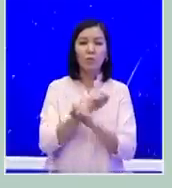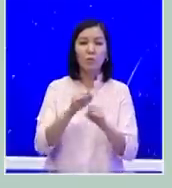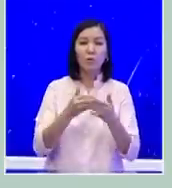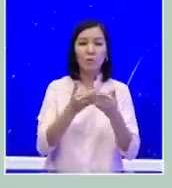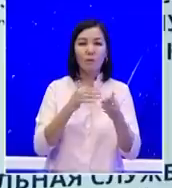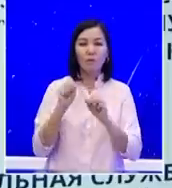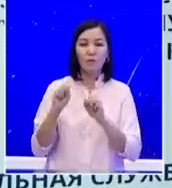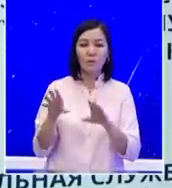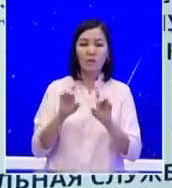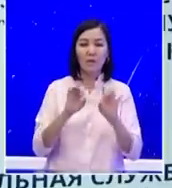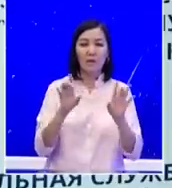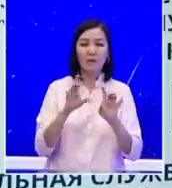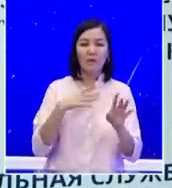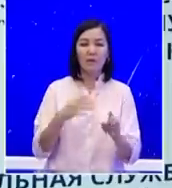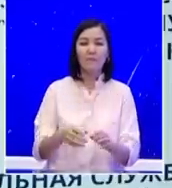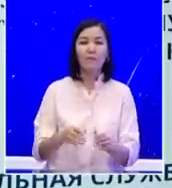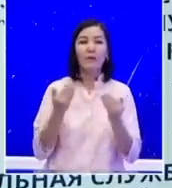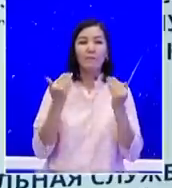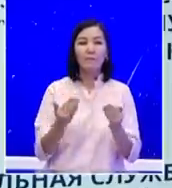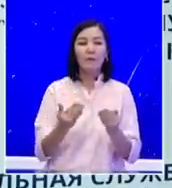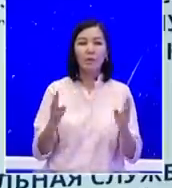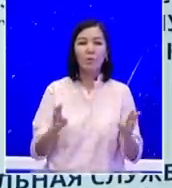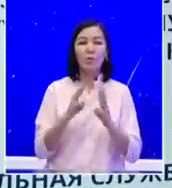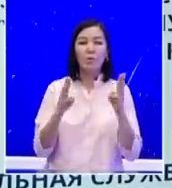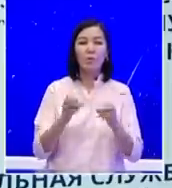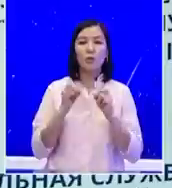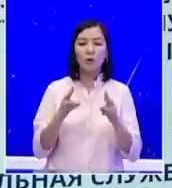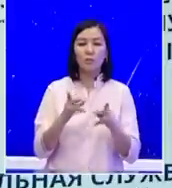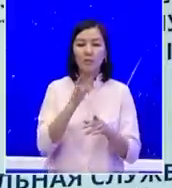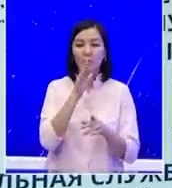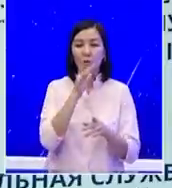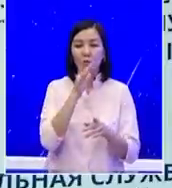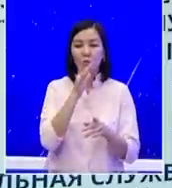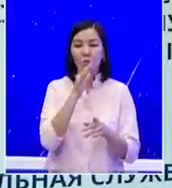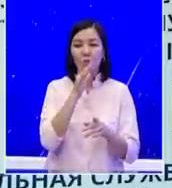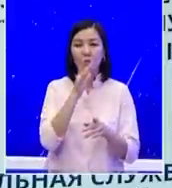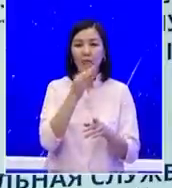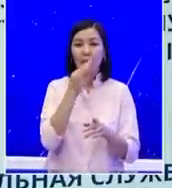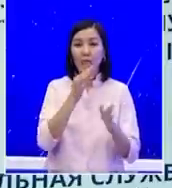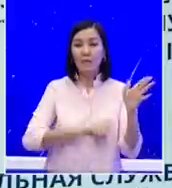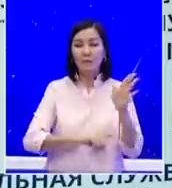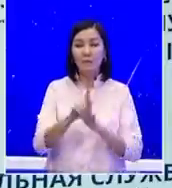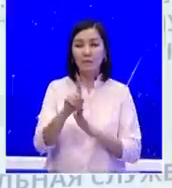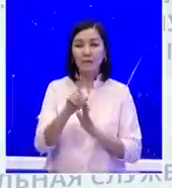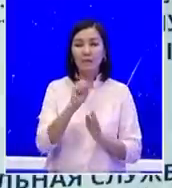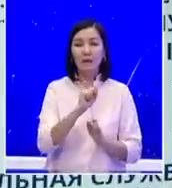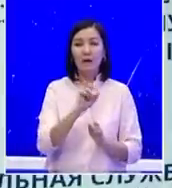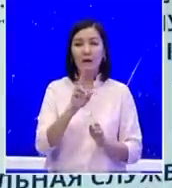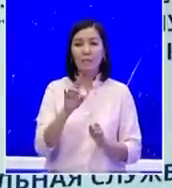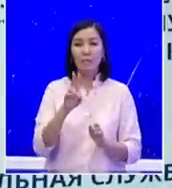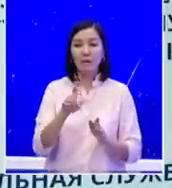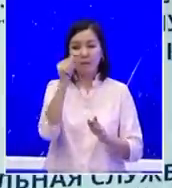сөз етті. Биыл өрт қауіпті маусымы негізі ерте басталған ақпан айынан.